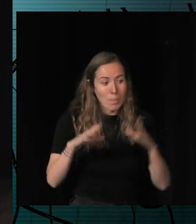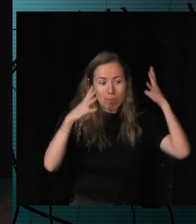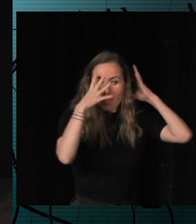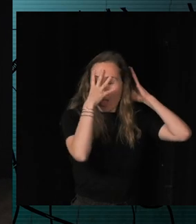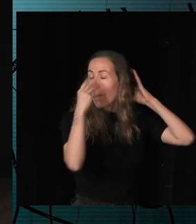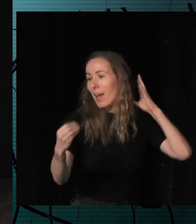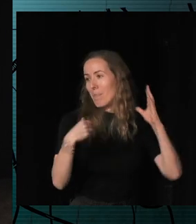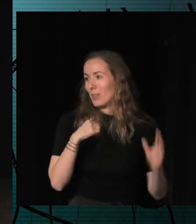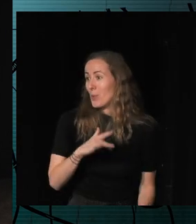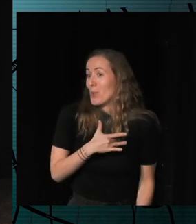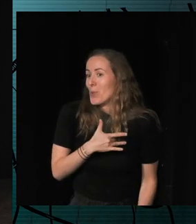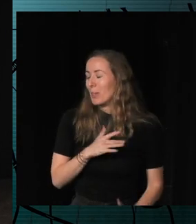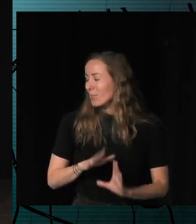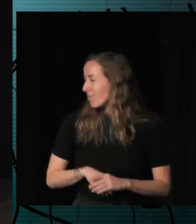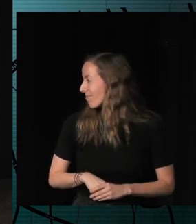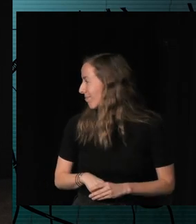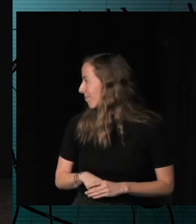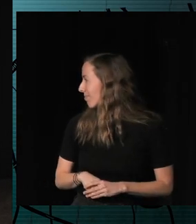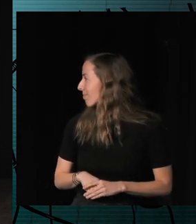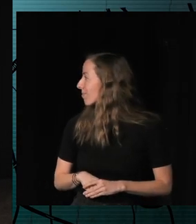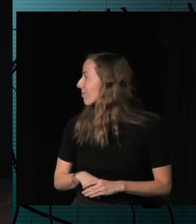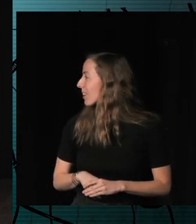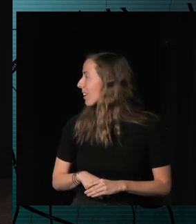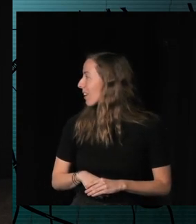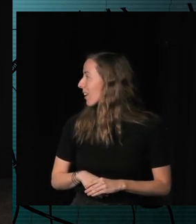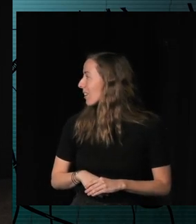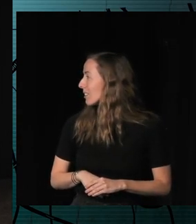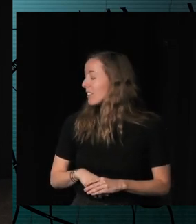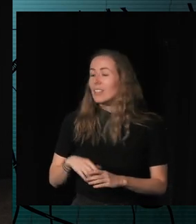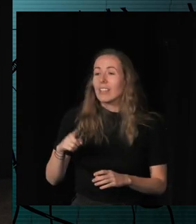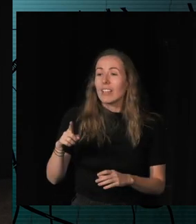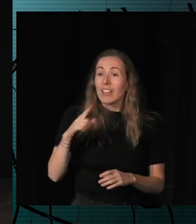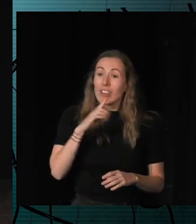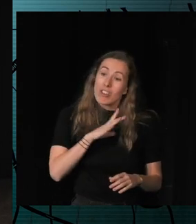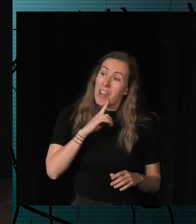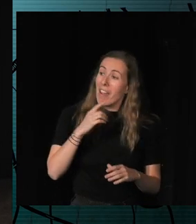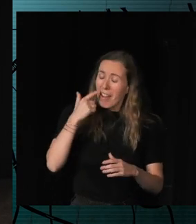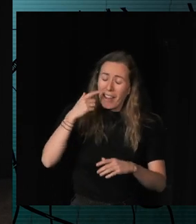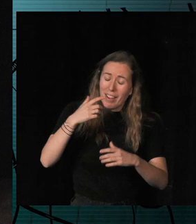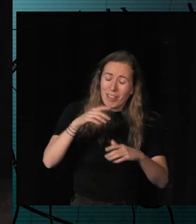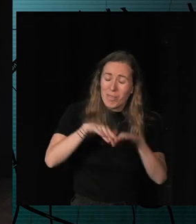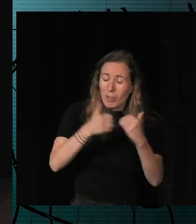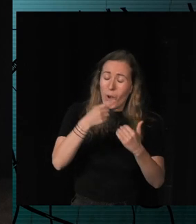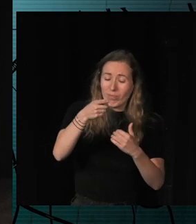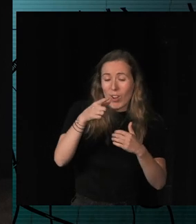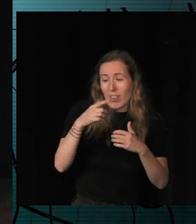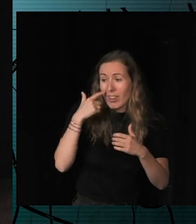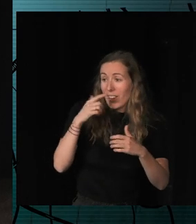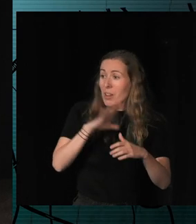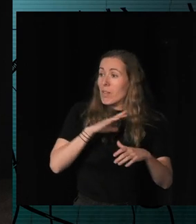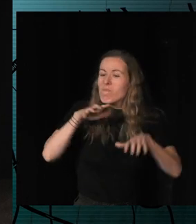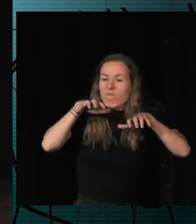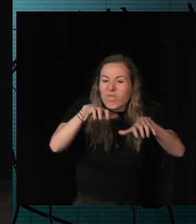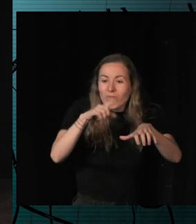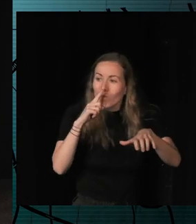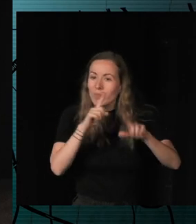des des stories avec plein de personnages de film d'horreur il faut voter s'ils sont sexy ou pas sexy Pyramid avait beaucoup de succès je